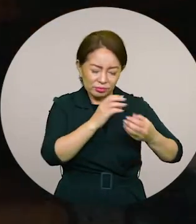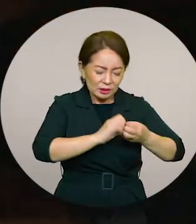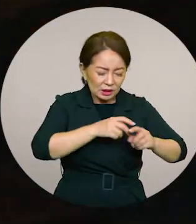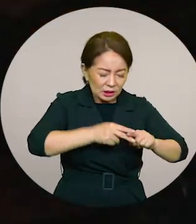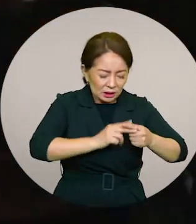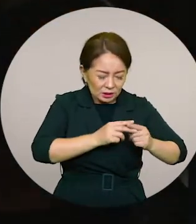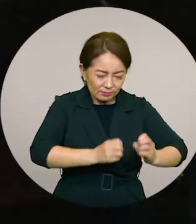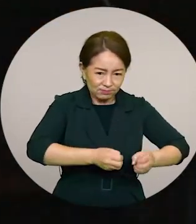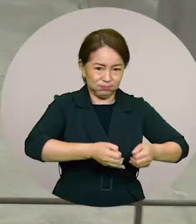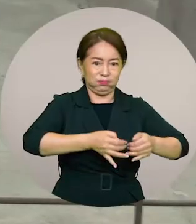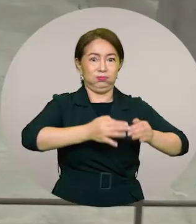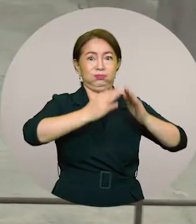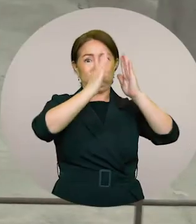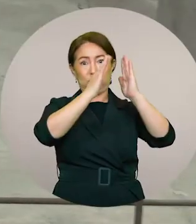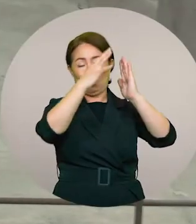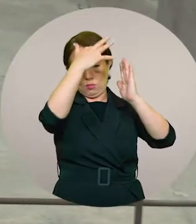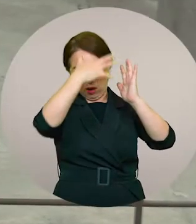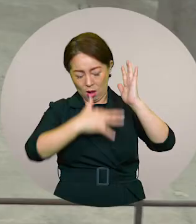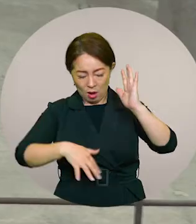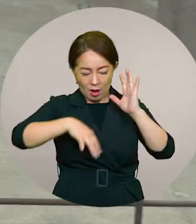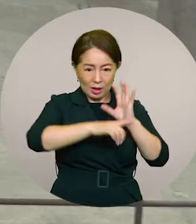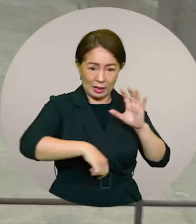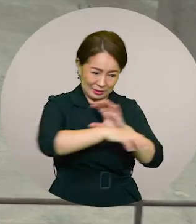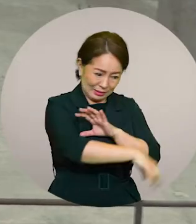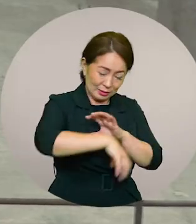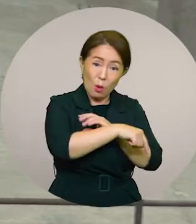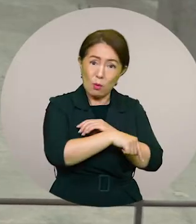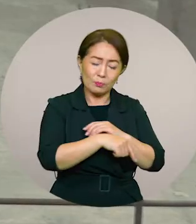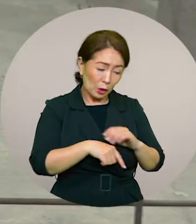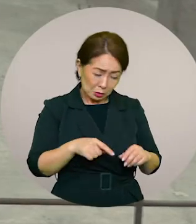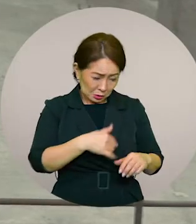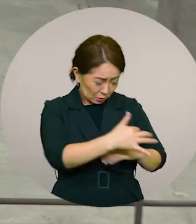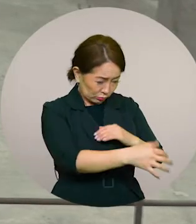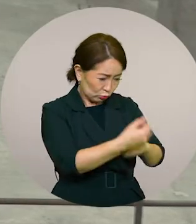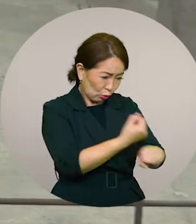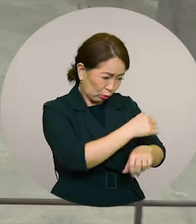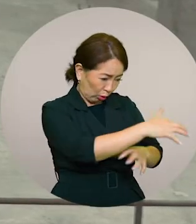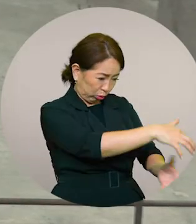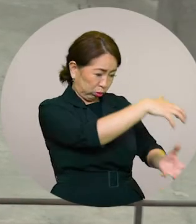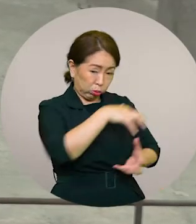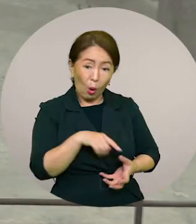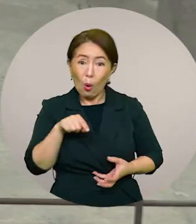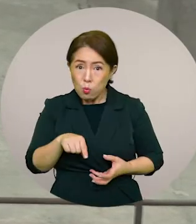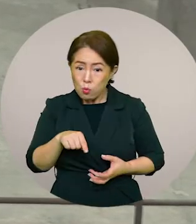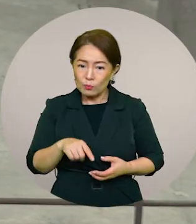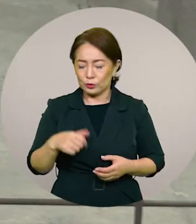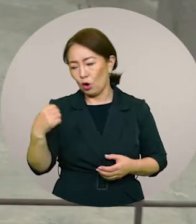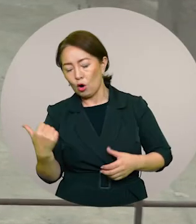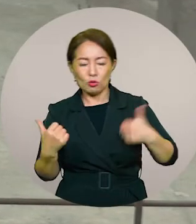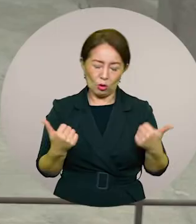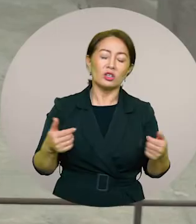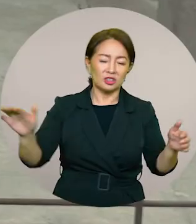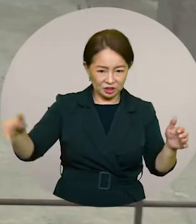мэрэгчлэнүүдийн багтай хамт. Энэ хэсгээс одоо жишээ нь хүдэр орж ирж байгаа гэсэн үг үү те? За хүдэр болохоор яг энэ хоёр талаас